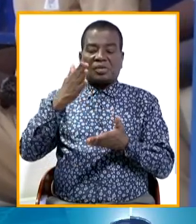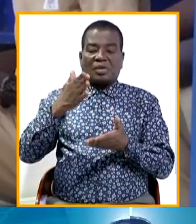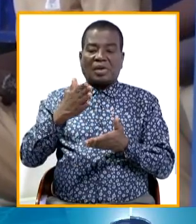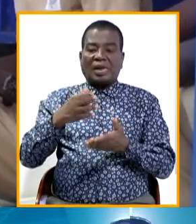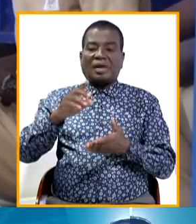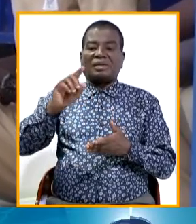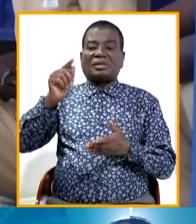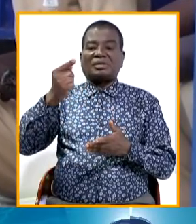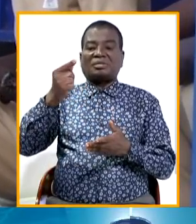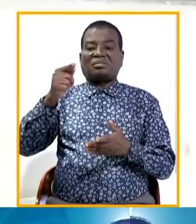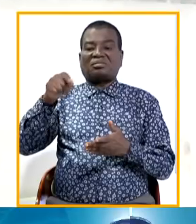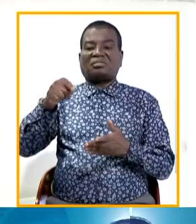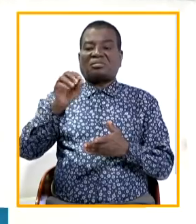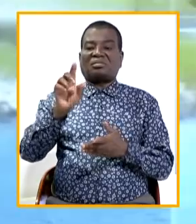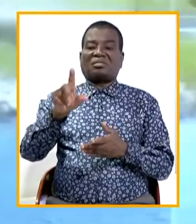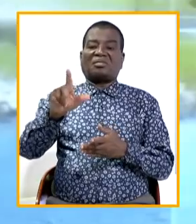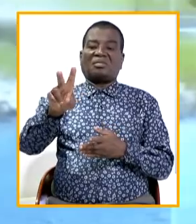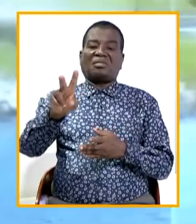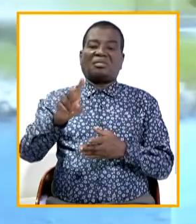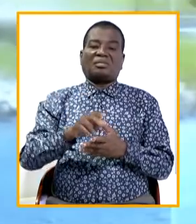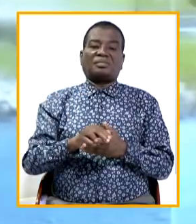de 1,31.